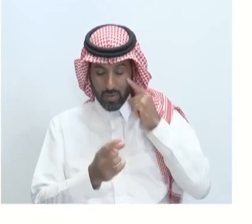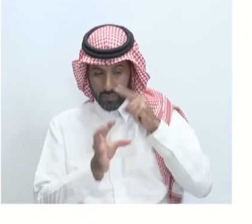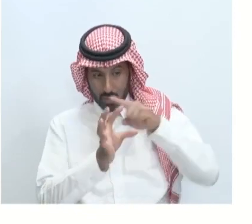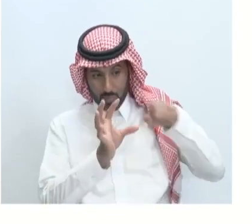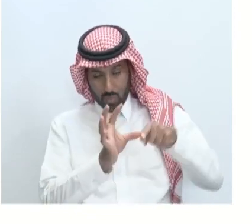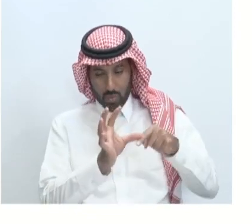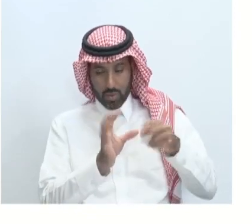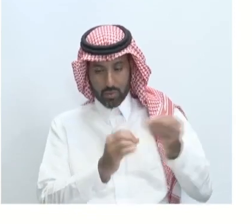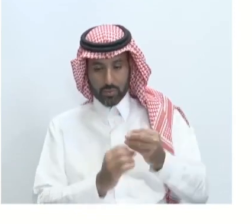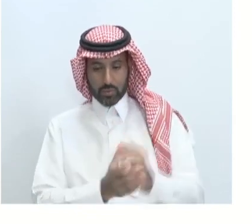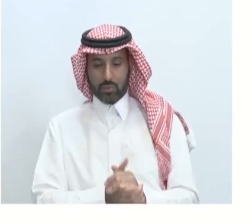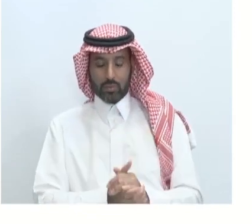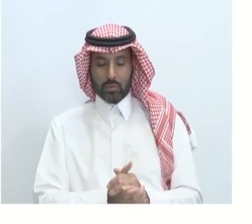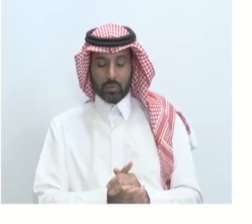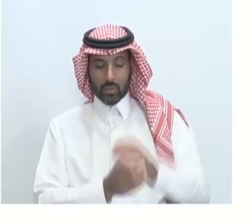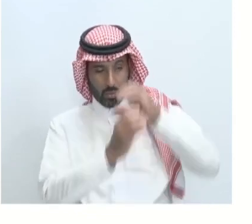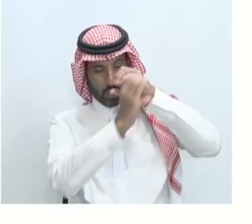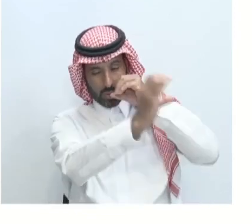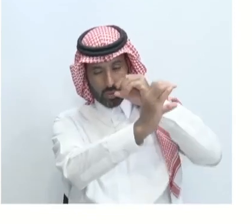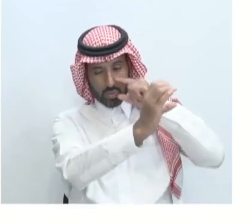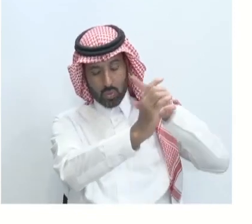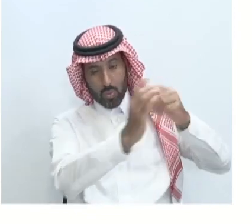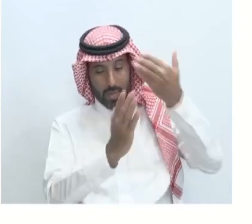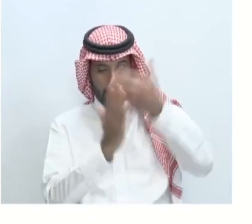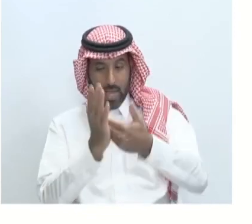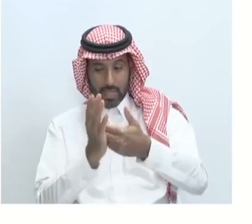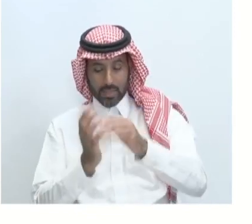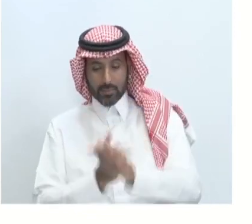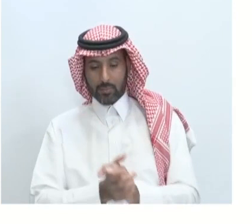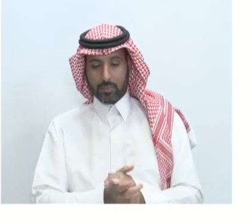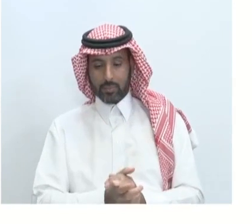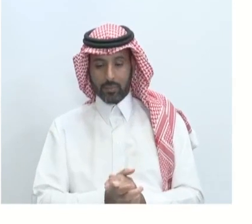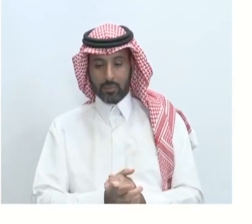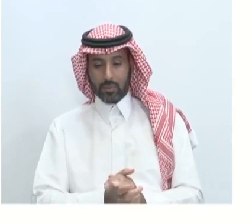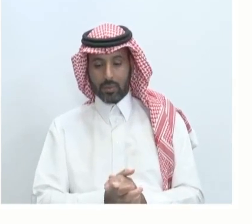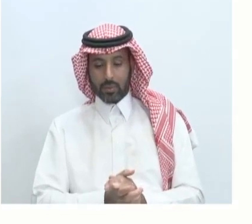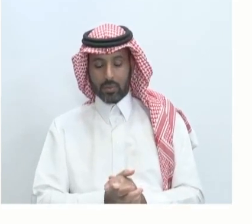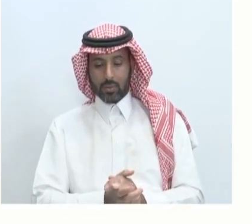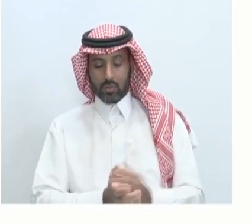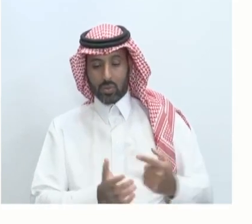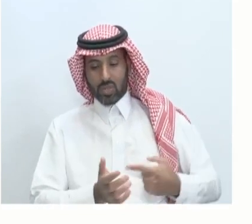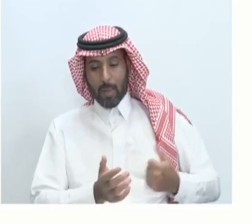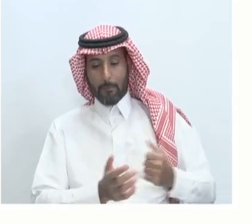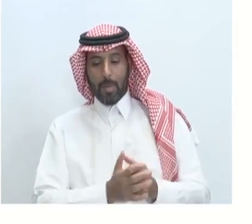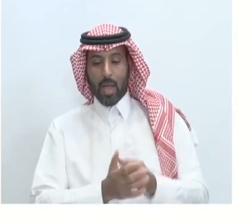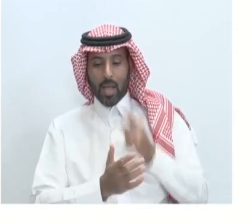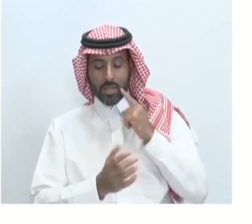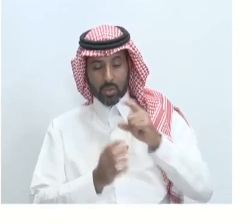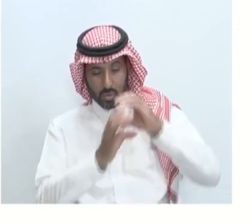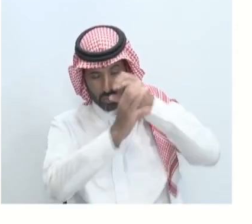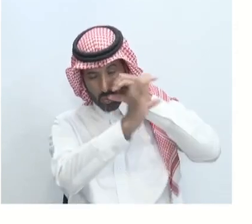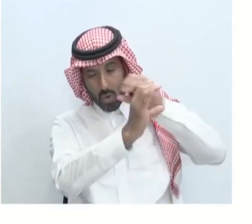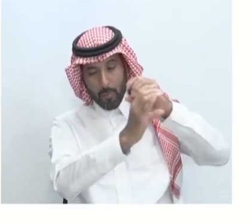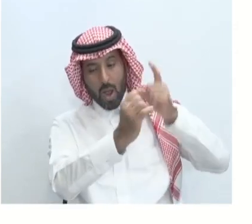البؤره والتلسكوب العاكس بصورته هذا يسمى تلسكوب اولي